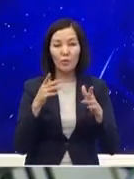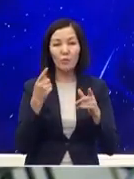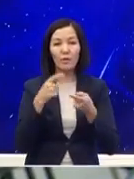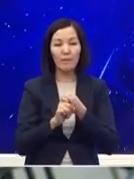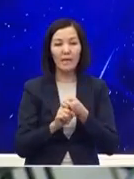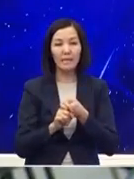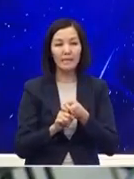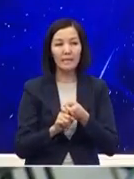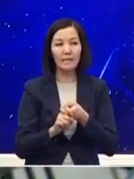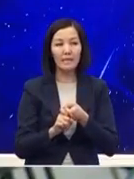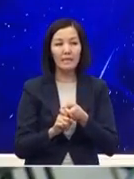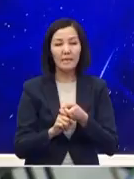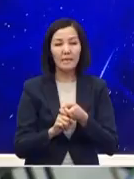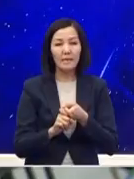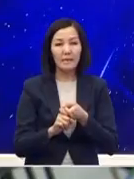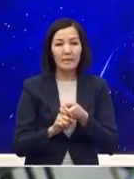байланысты жаңағы